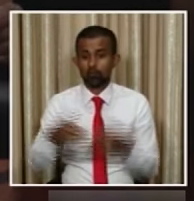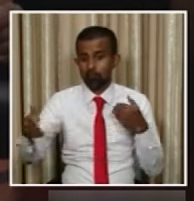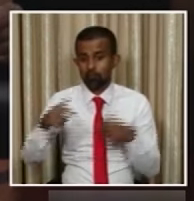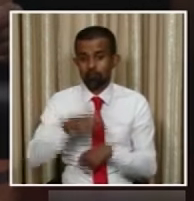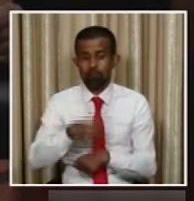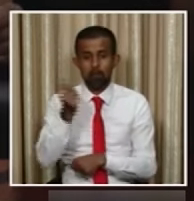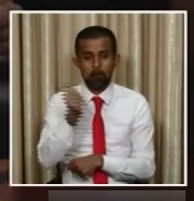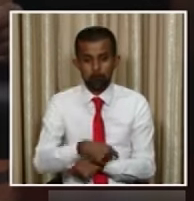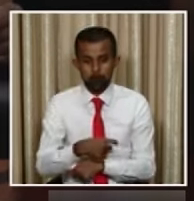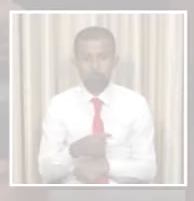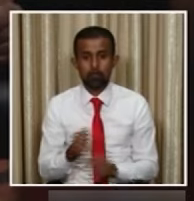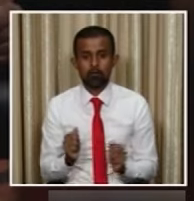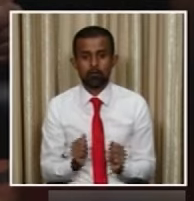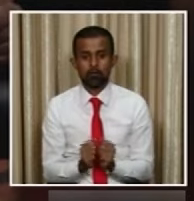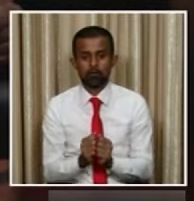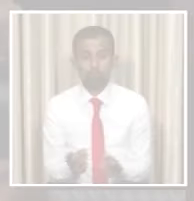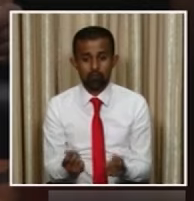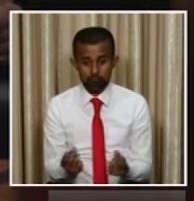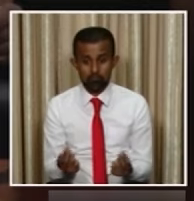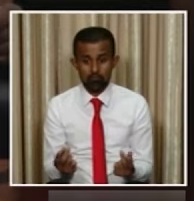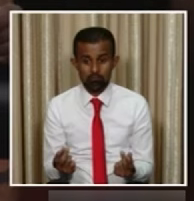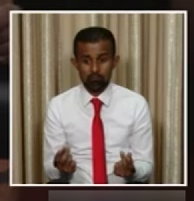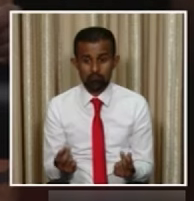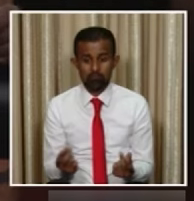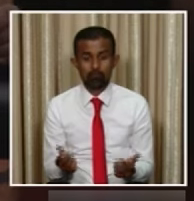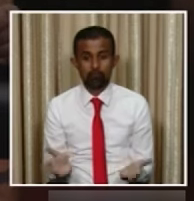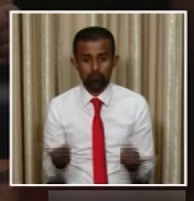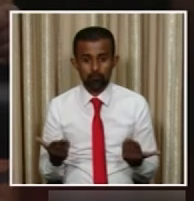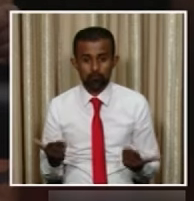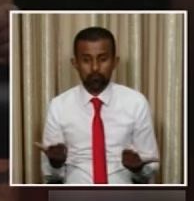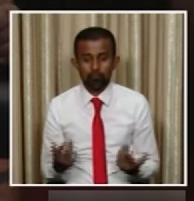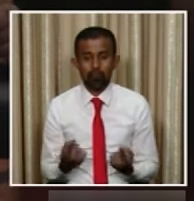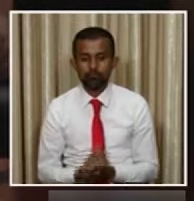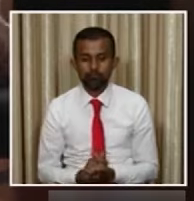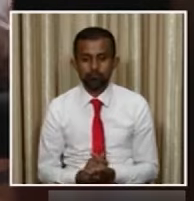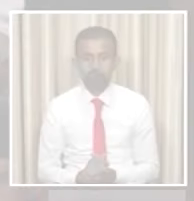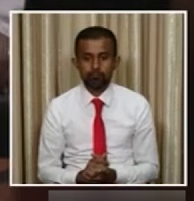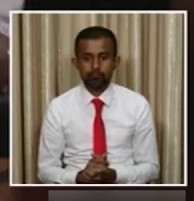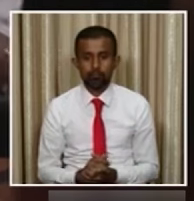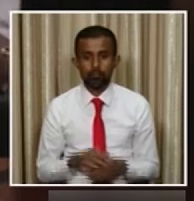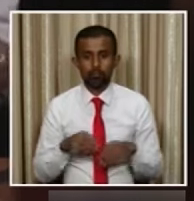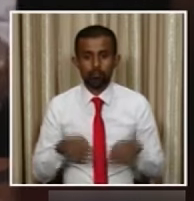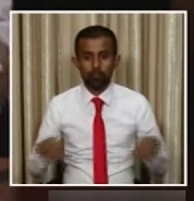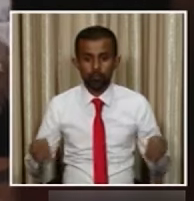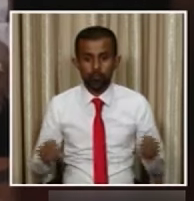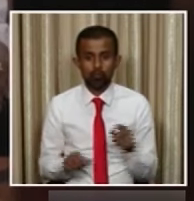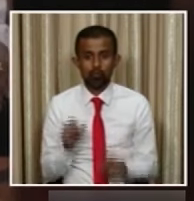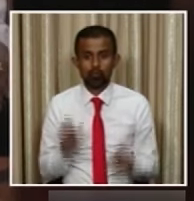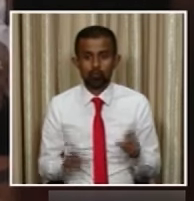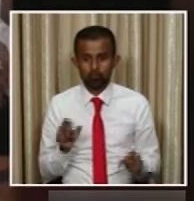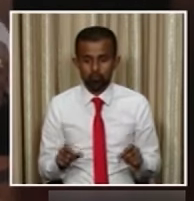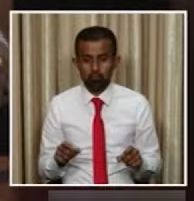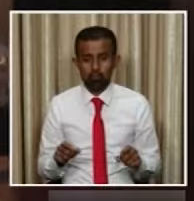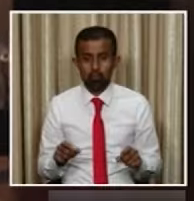පියවර ගැනීමට අවශ්‍ය ක්‍රියාමාර්ග කඩිනමින් ක්‍රියාවට නැගීමේ අවශ්‍යතාවය මෙන්ම කුමරු ගොවින්ගේ අදාළ ගොවිවීම